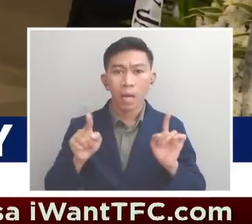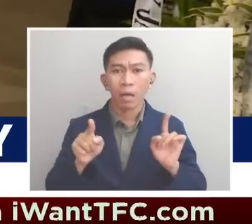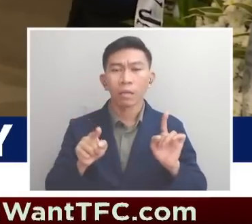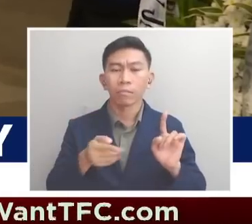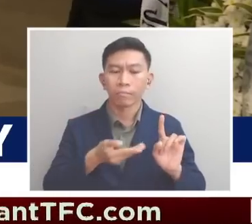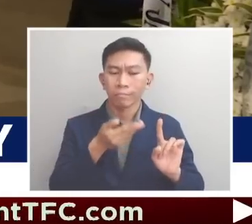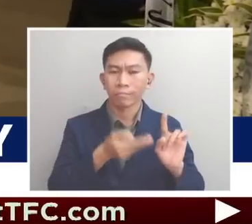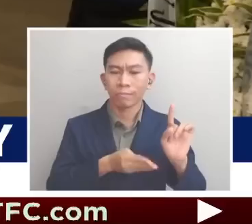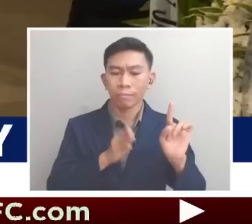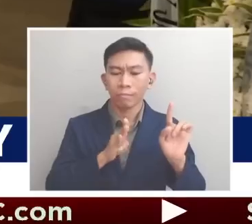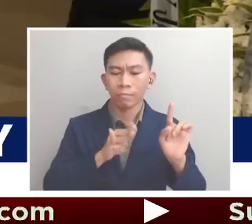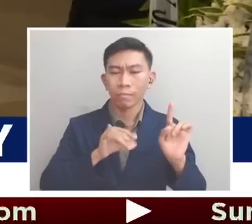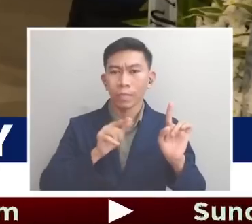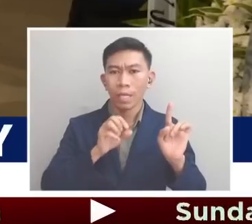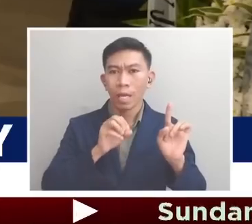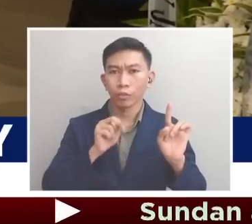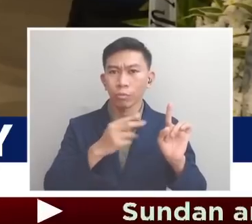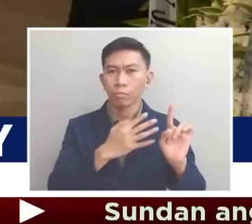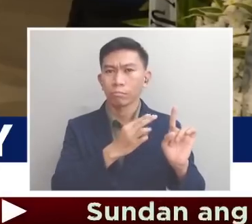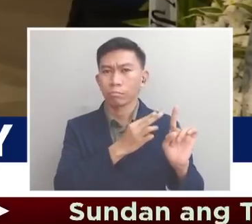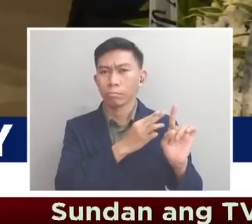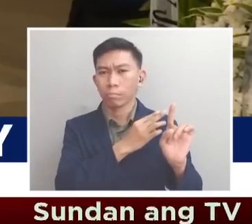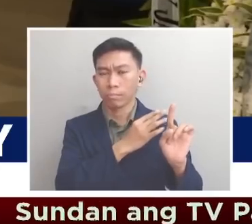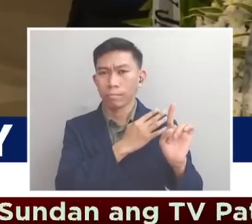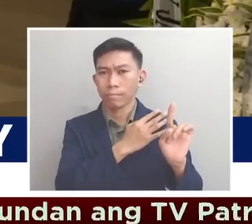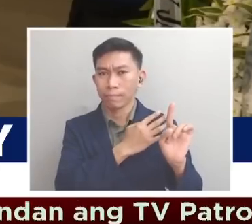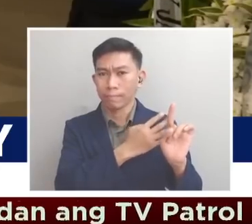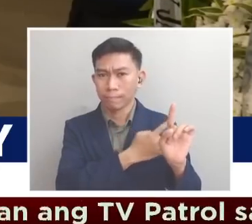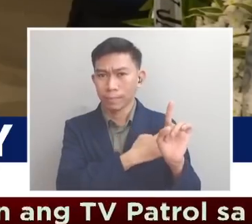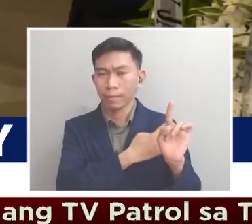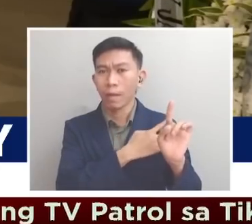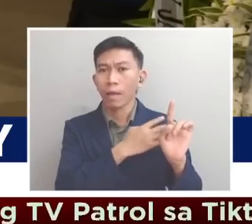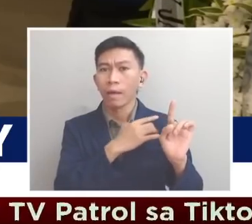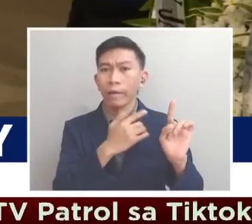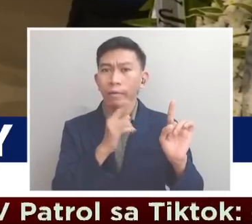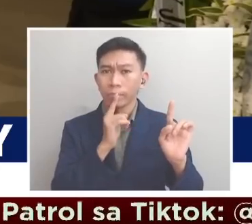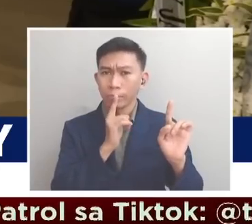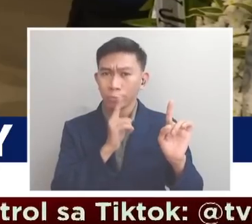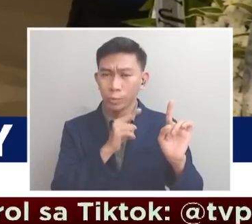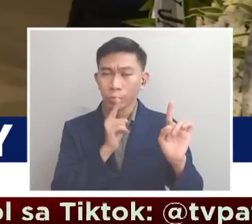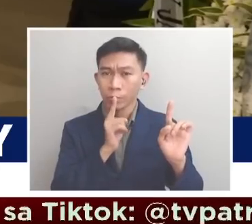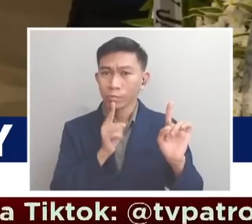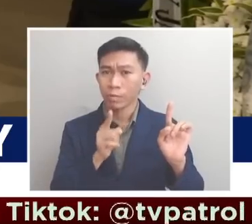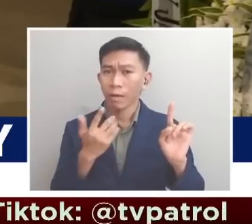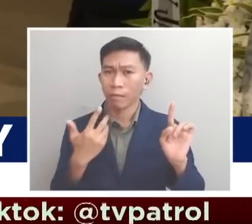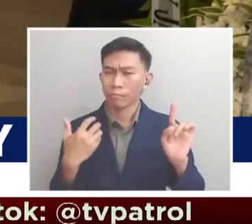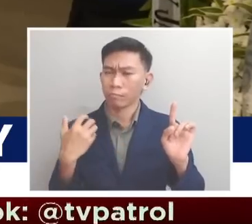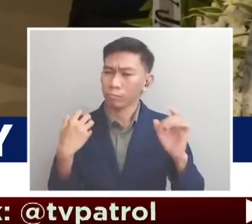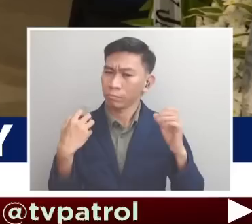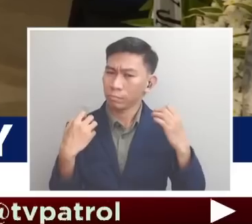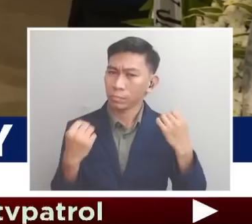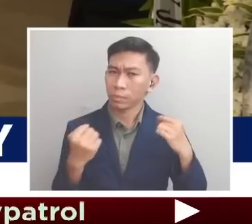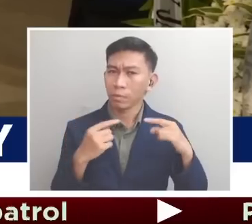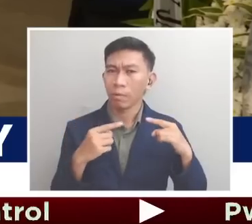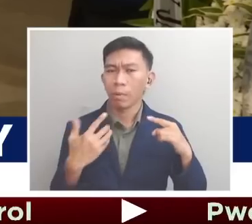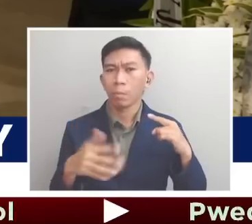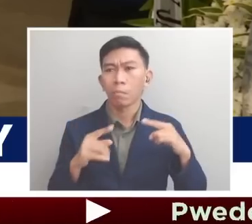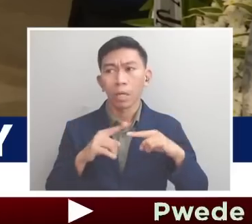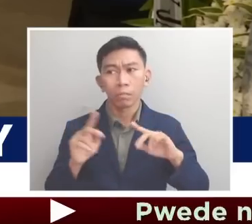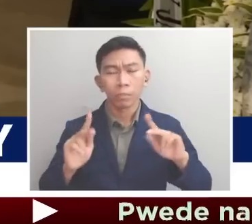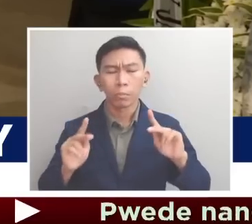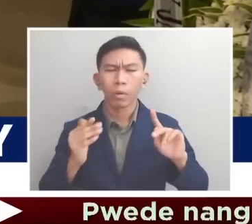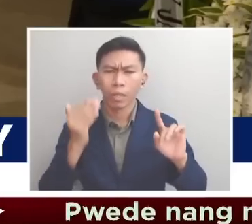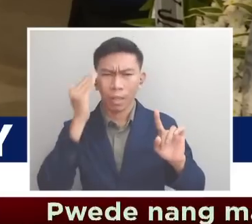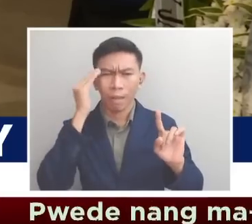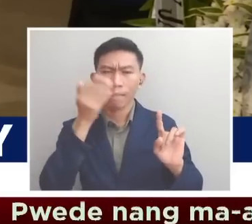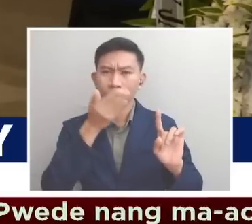kilalang matikas at kinatatakutan ng kalaban ng gobyerno sa kanila, isa itong mabait na mas kilala sa